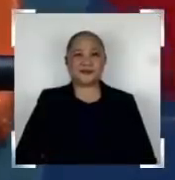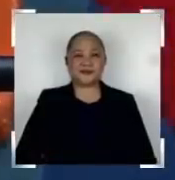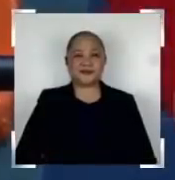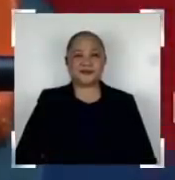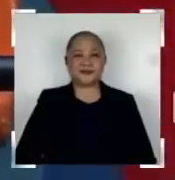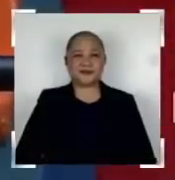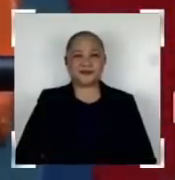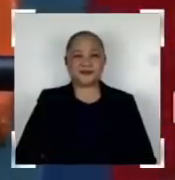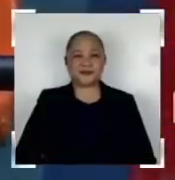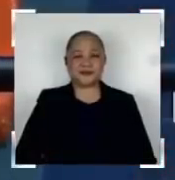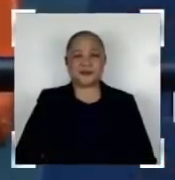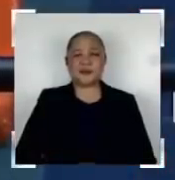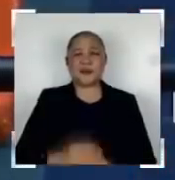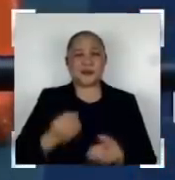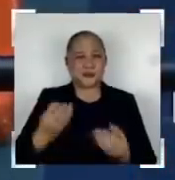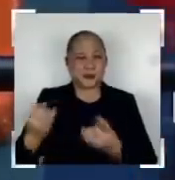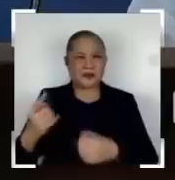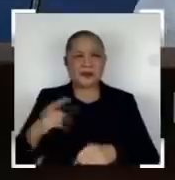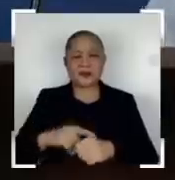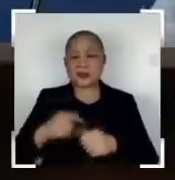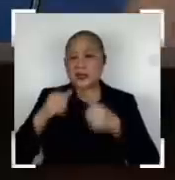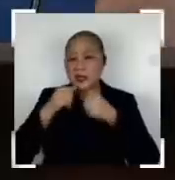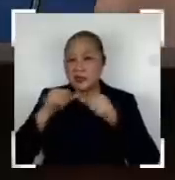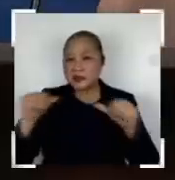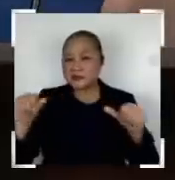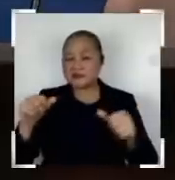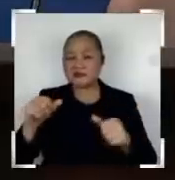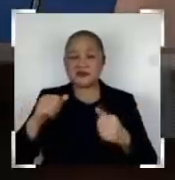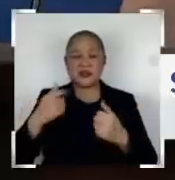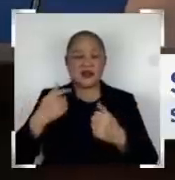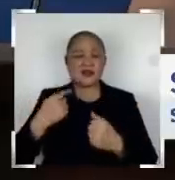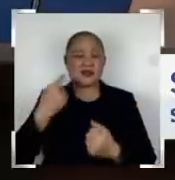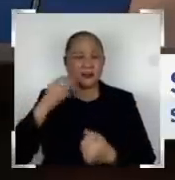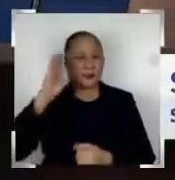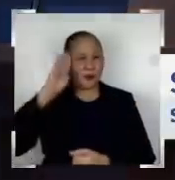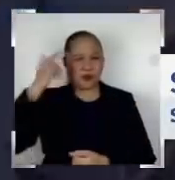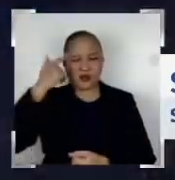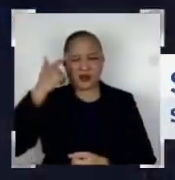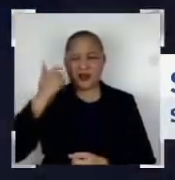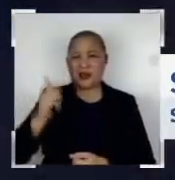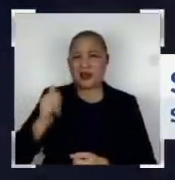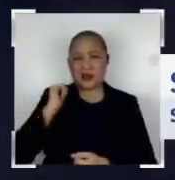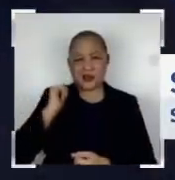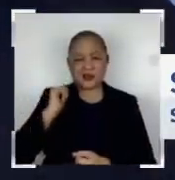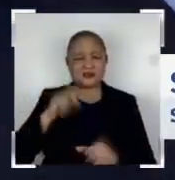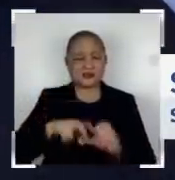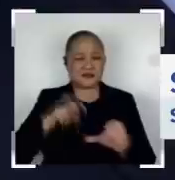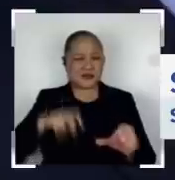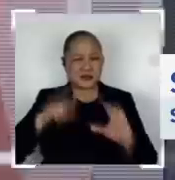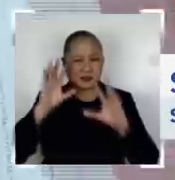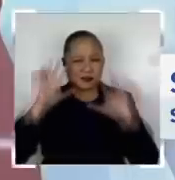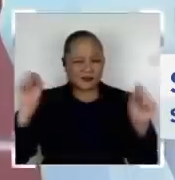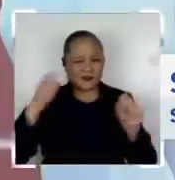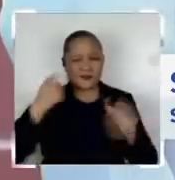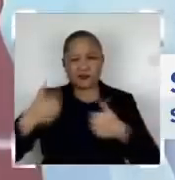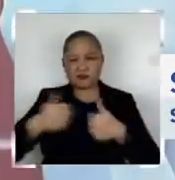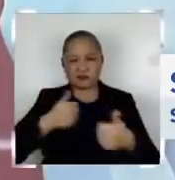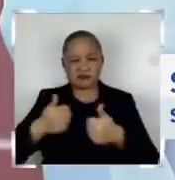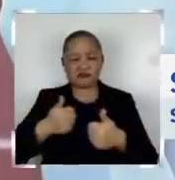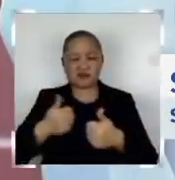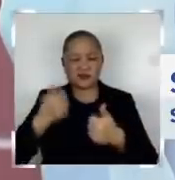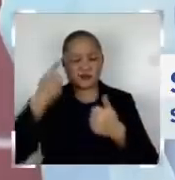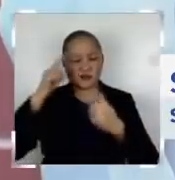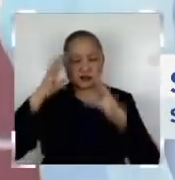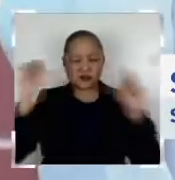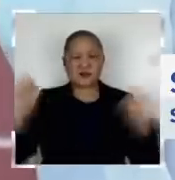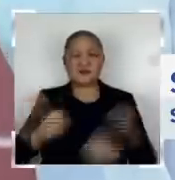Ilang beses na nagpahiwatag si Senador Bongo na ayaw daw umayon ng isip at puso niya sa pagtakbo niya sa pagkapangulo. Kanina,